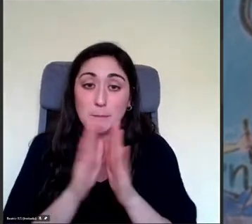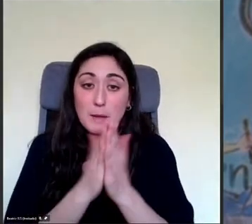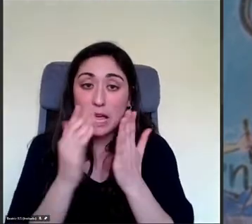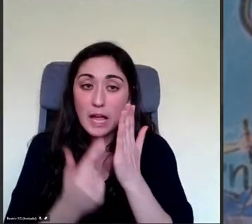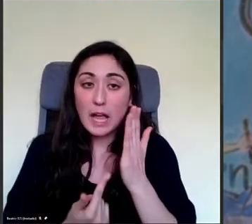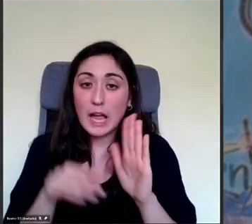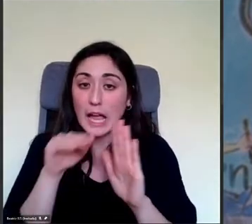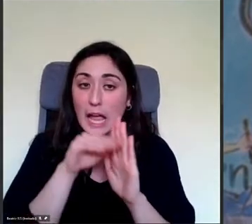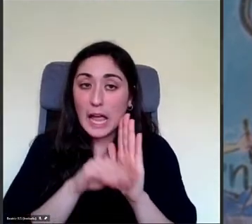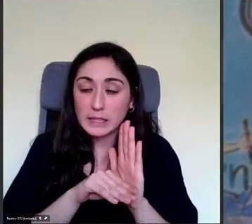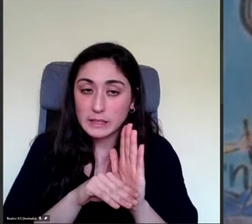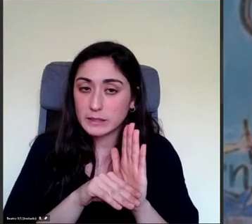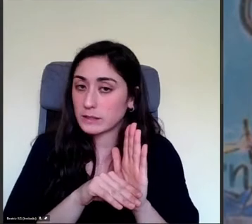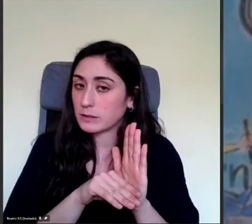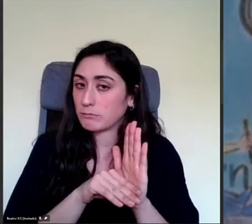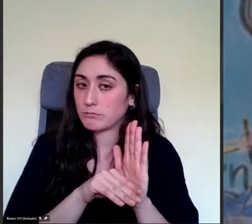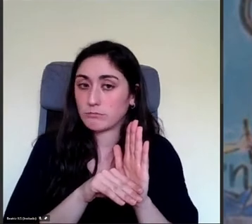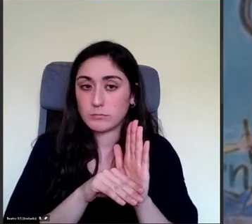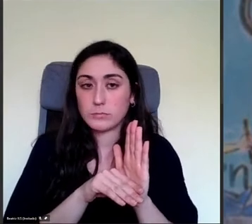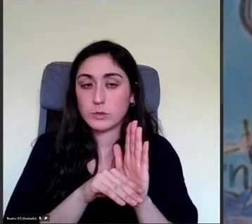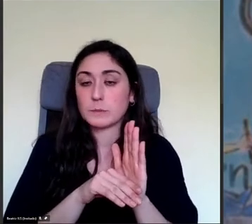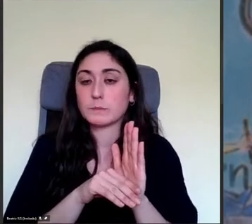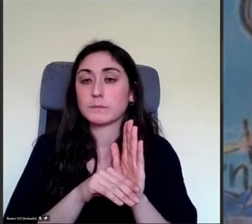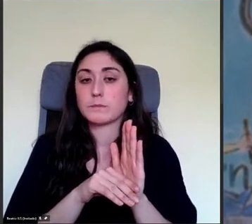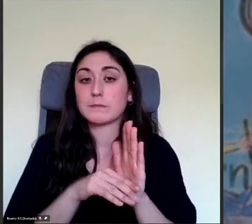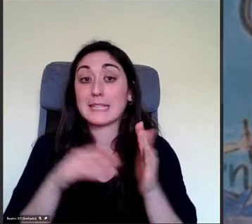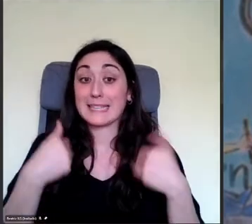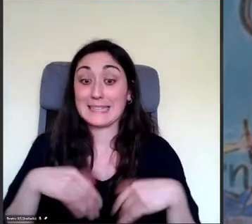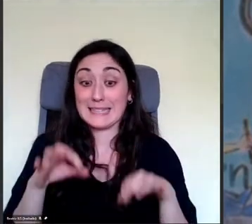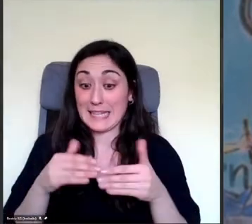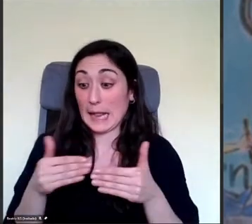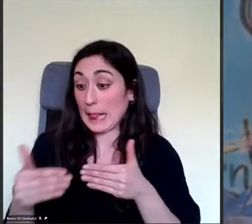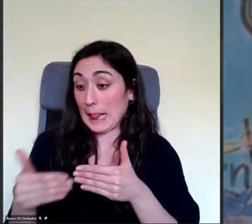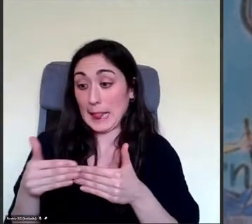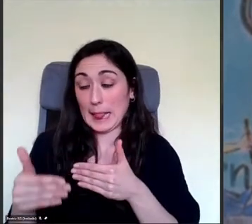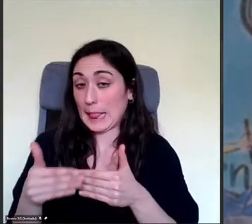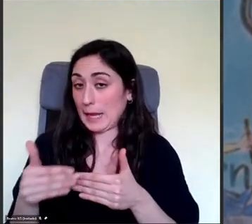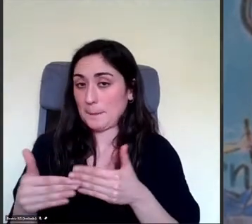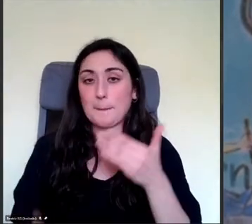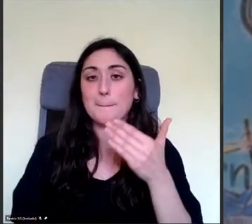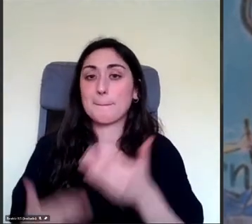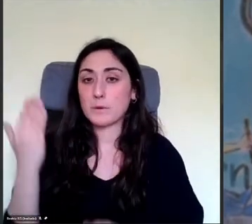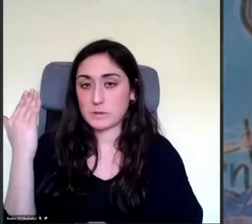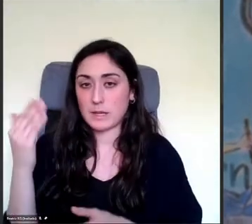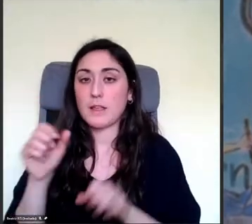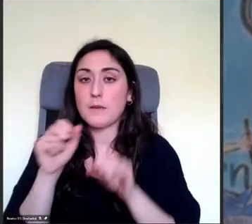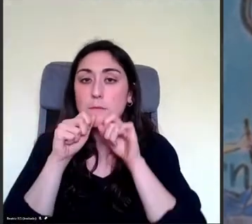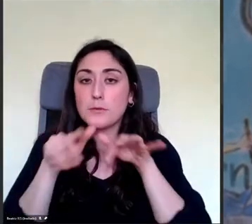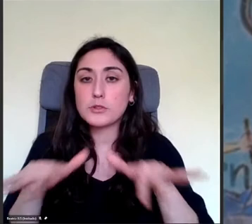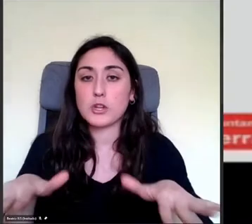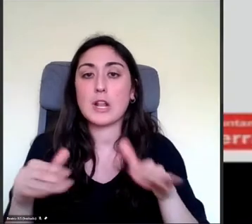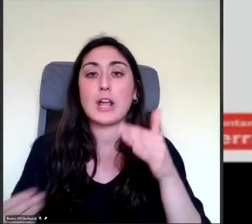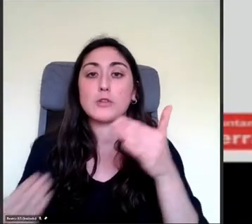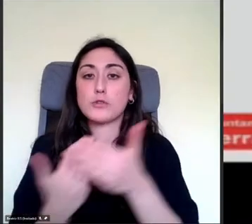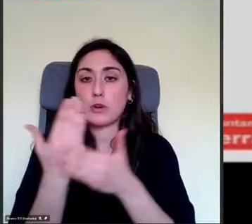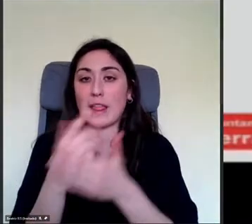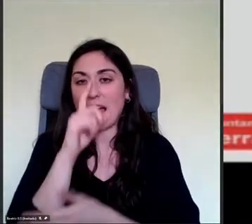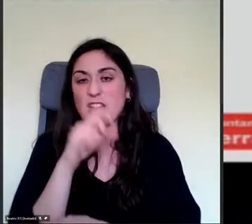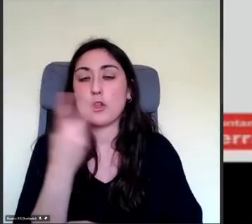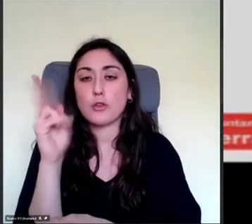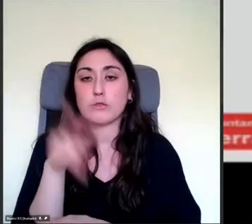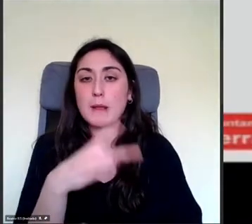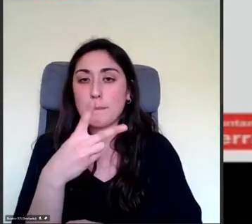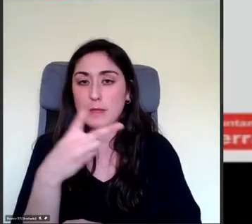congrés, sinó que engegarem a partir d'allà l'inici de la difusió de la jornada de l'any 2022. Com